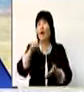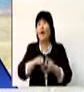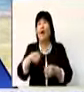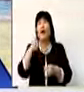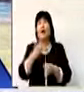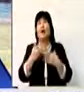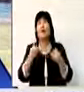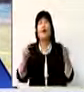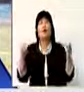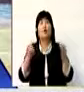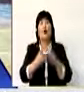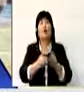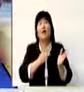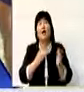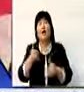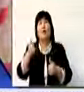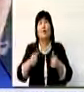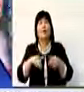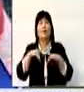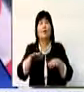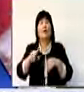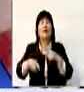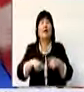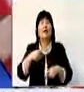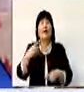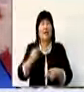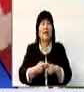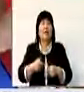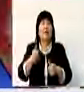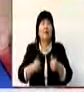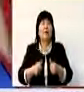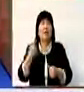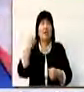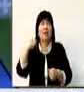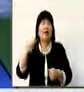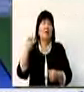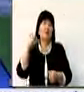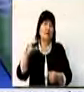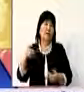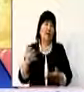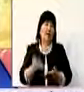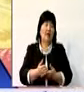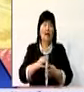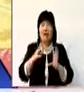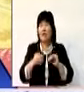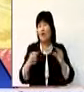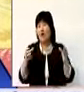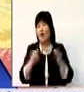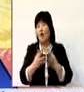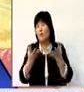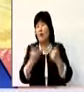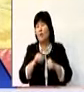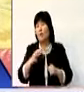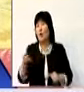Алғашқы күні топтық кезең белдесулері өтсе, кейін финалдық бәсекелерде жарыс жеңімпаздары анықталды. Нәтижесінде командалық есеп